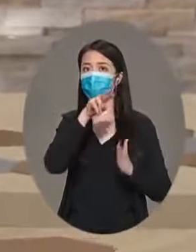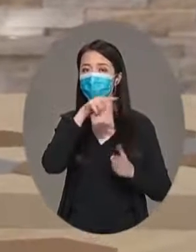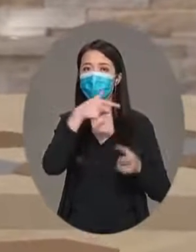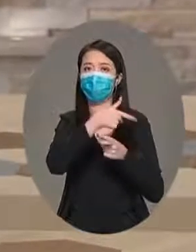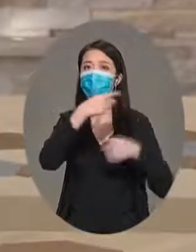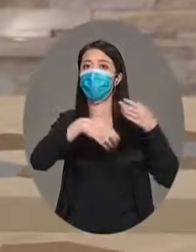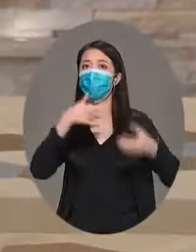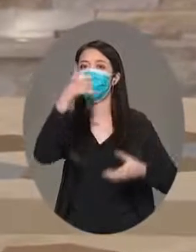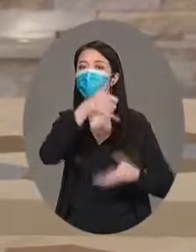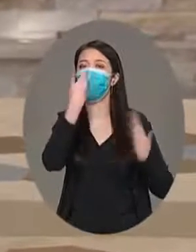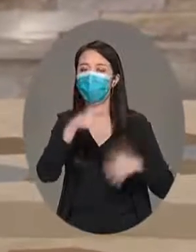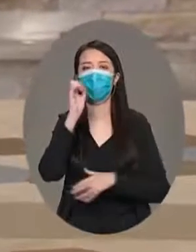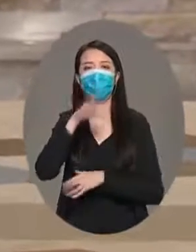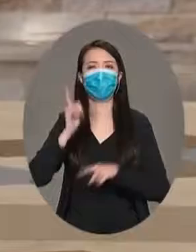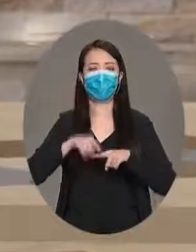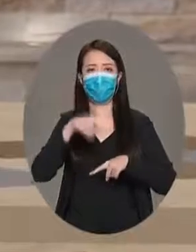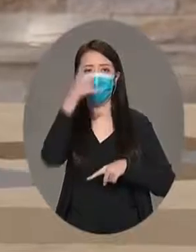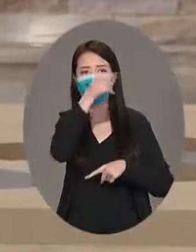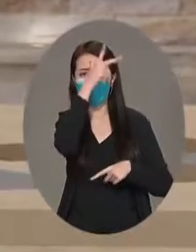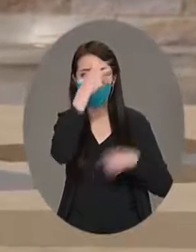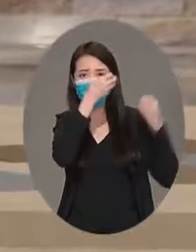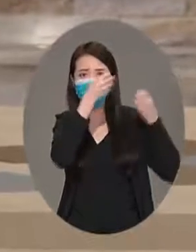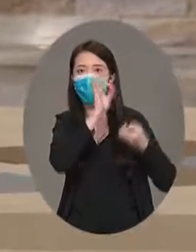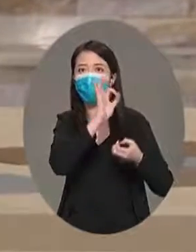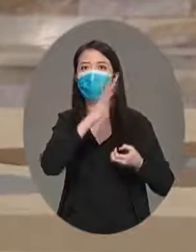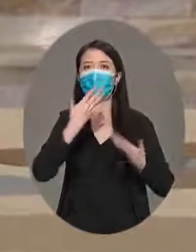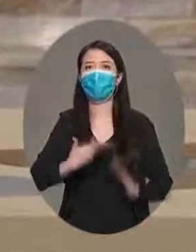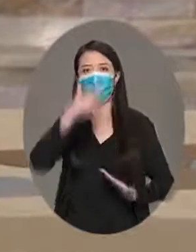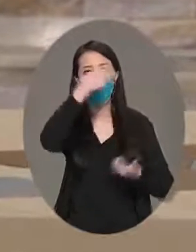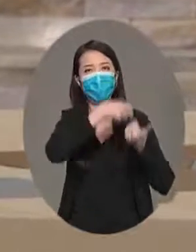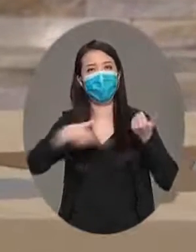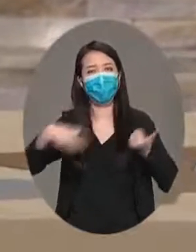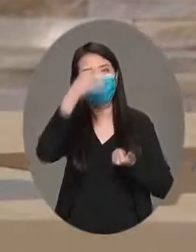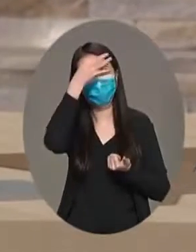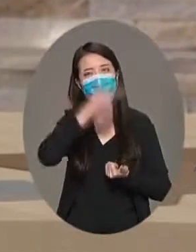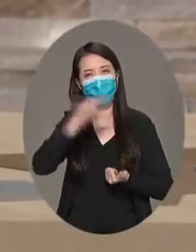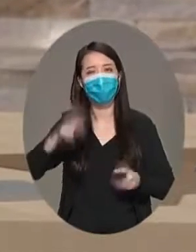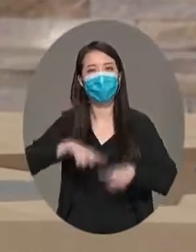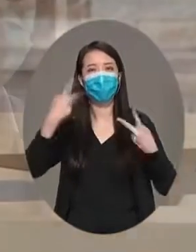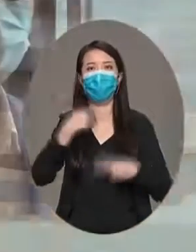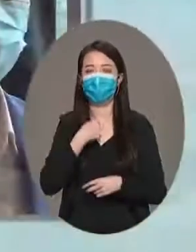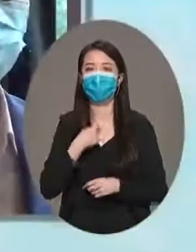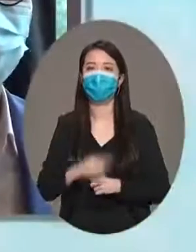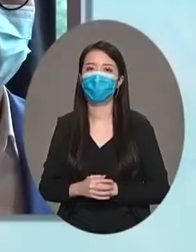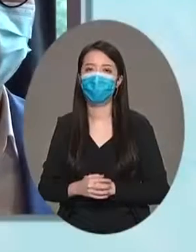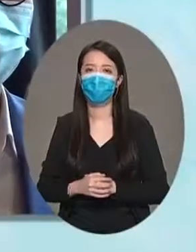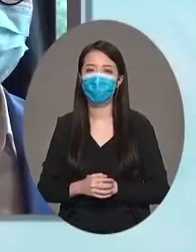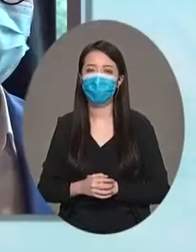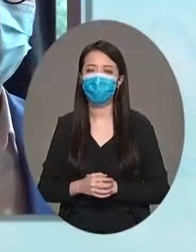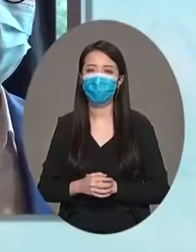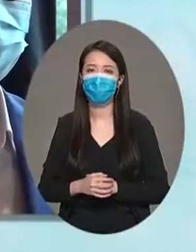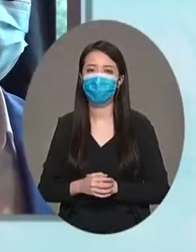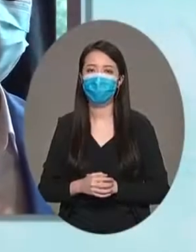接參與有關討論，但係認為依家政府嘅架構咧製造好多麻煩，需要咧重組。 當我